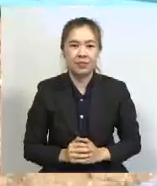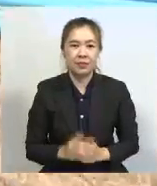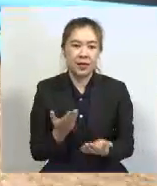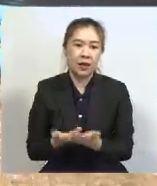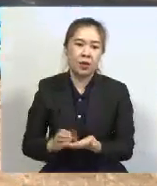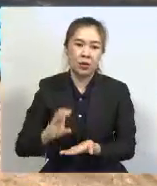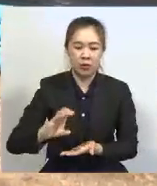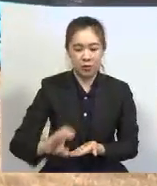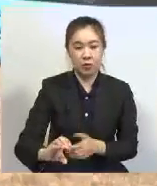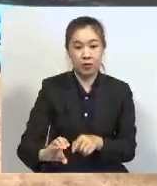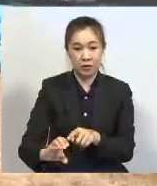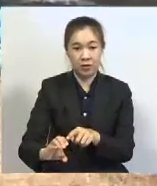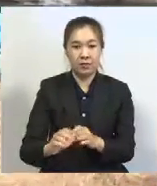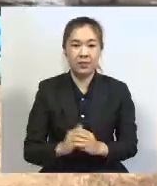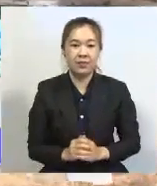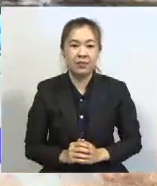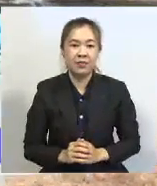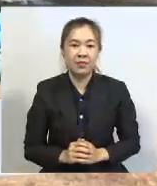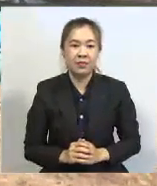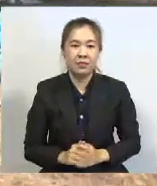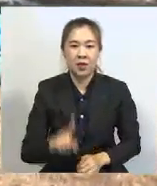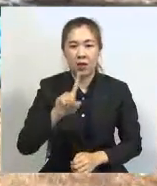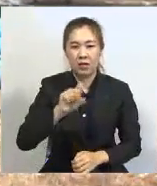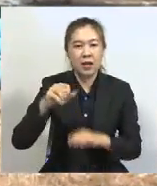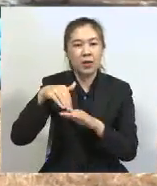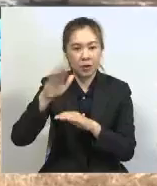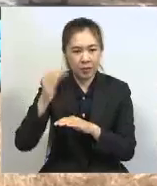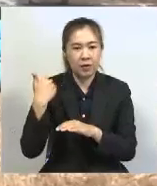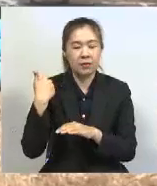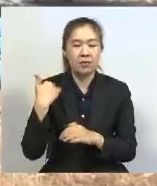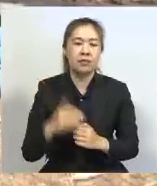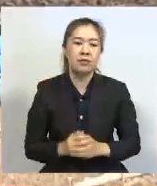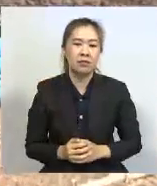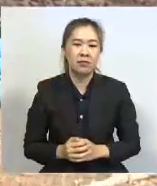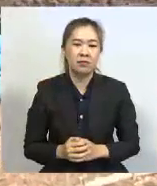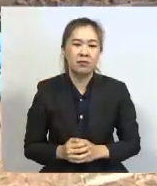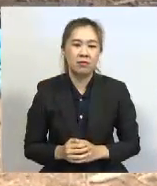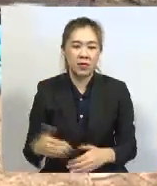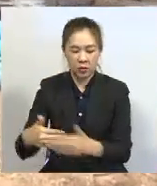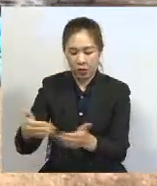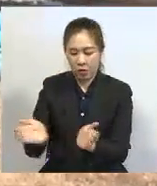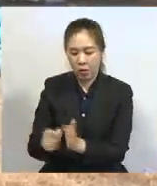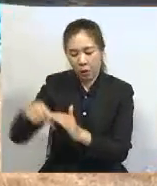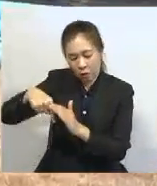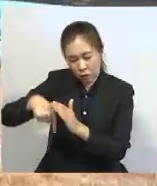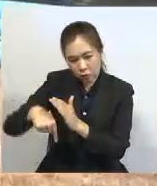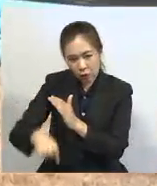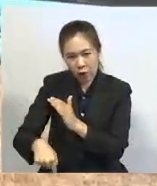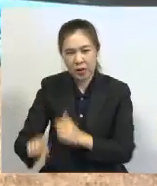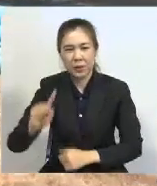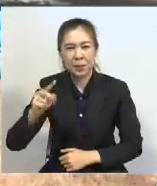เท่าไหร่เนี่ย ลงทุนรวมแบบนะจะก็ต่อบ่ออะ ต่อบ่อ ต่อบ่อก็